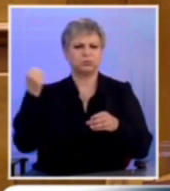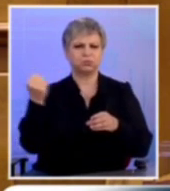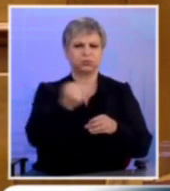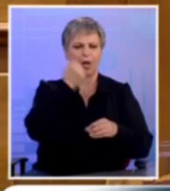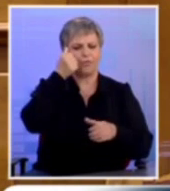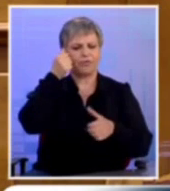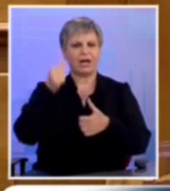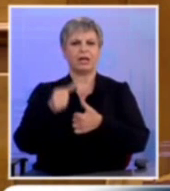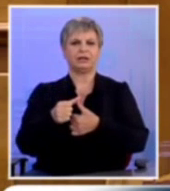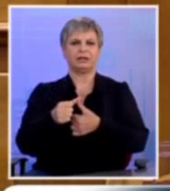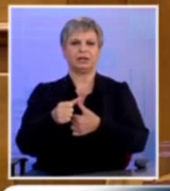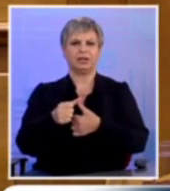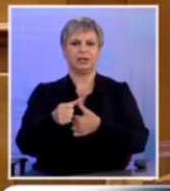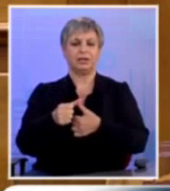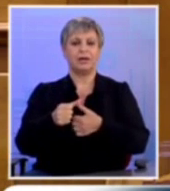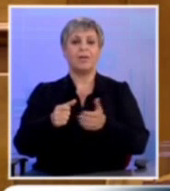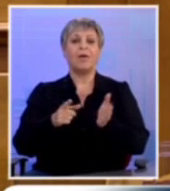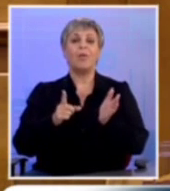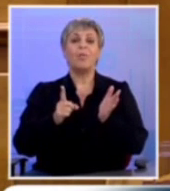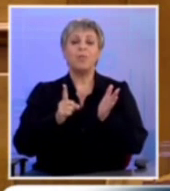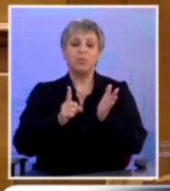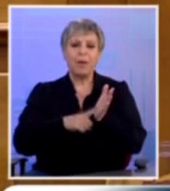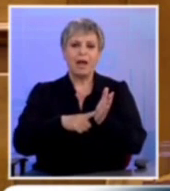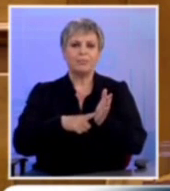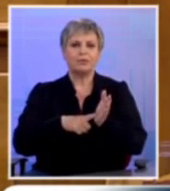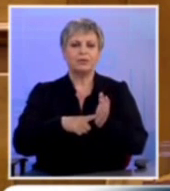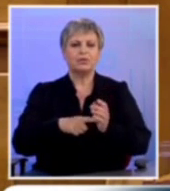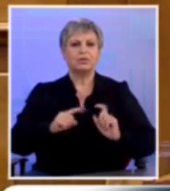Χρειάζεται να σηκώσουμε ψηλά, χρειάζεται ψηλά.